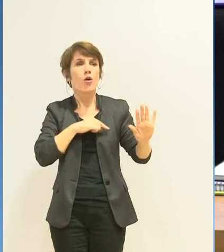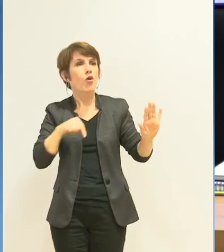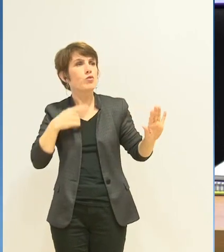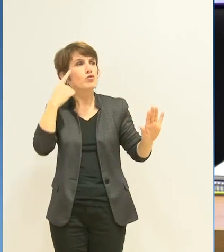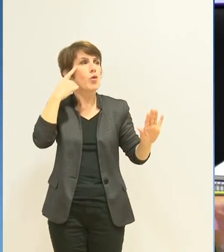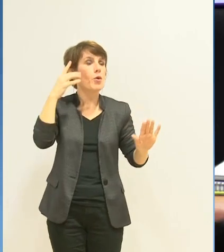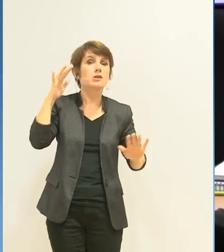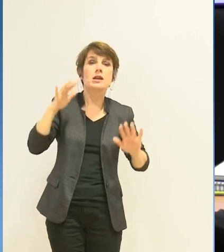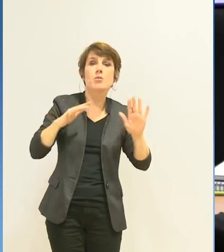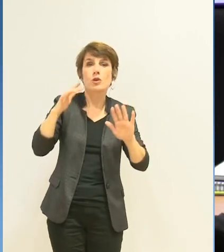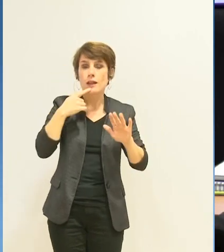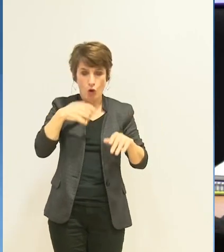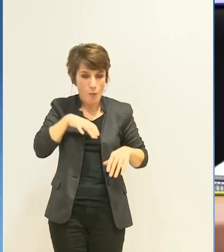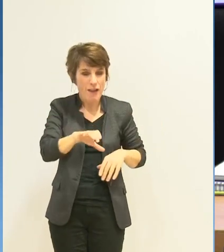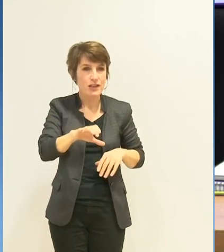linéaire